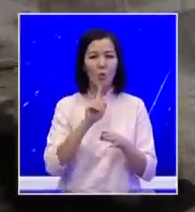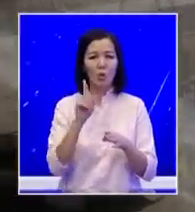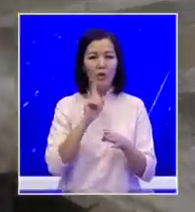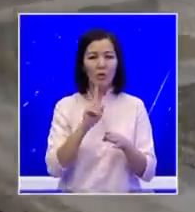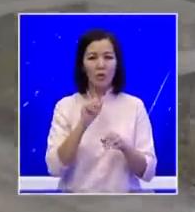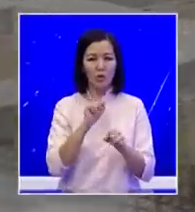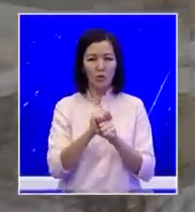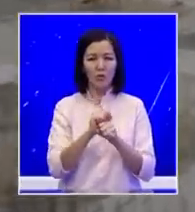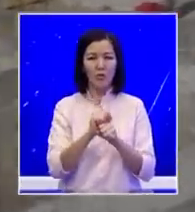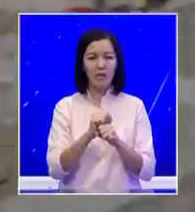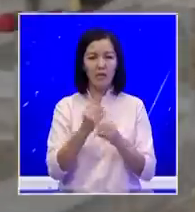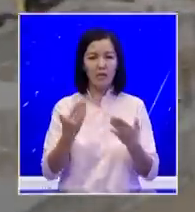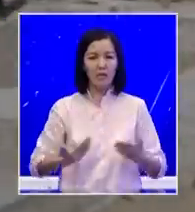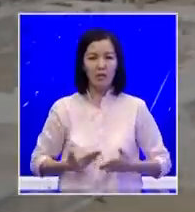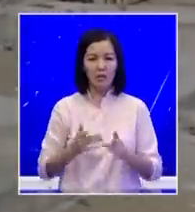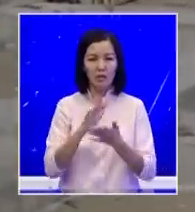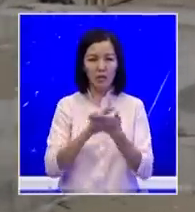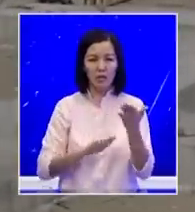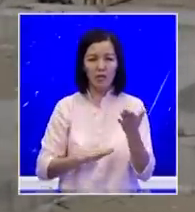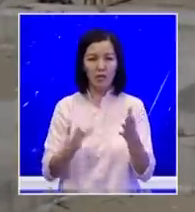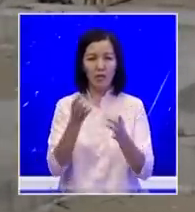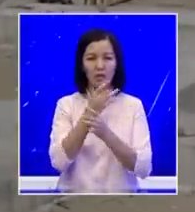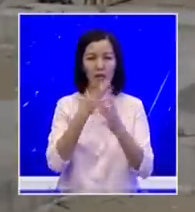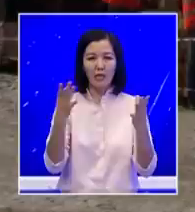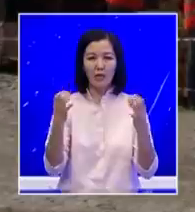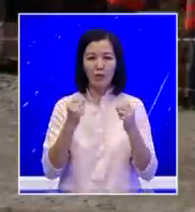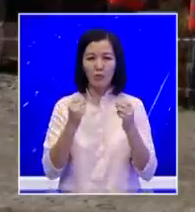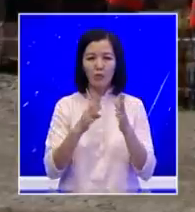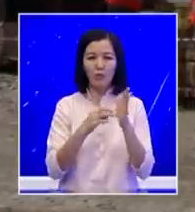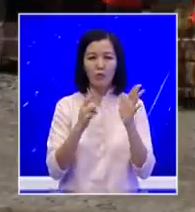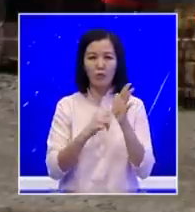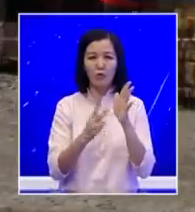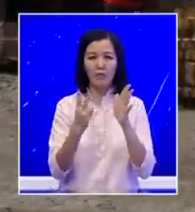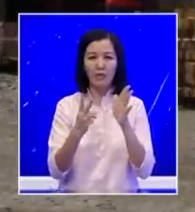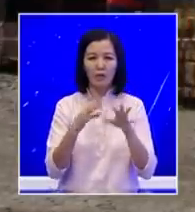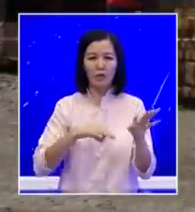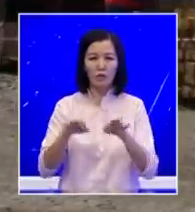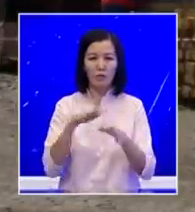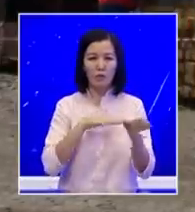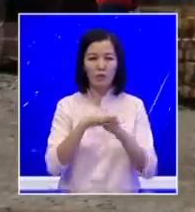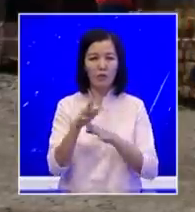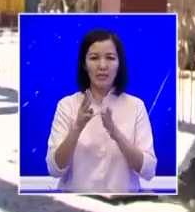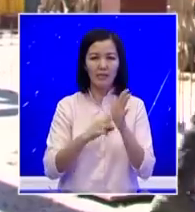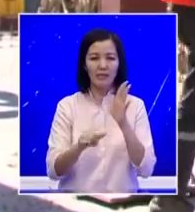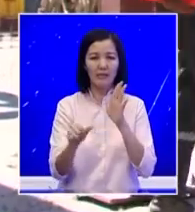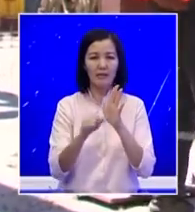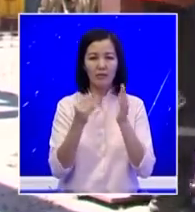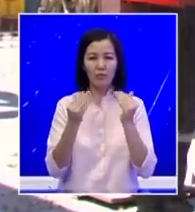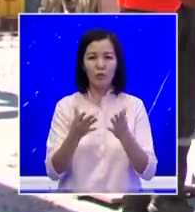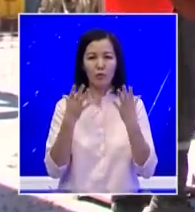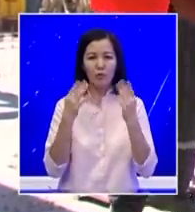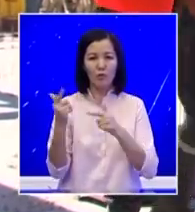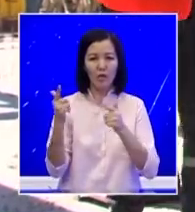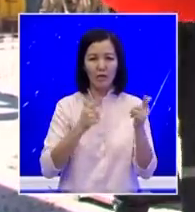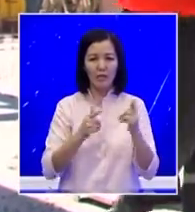тұралап қалмауы керек. Биыл облыста әлеуметтік мәдени спорттық 972 жоба жүзеге асырылады. 86-сы бүгінгі күні